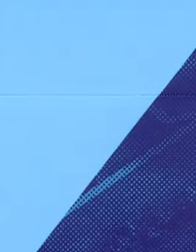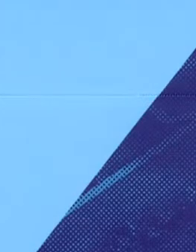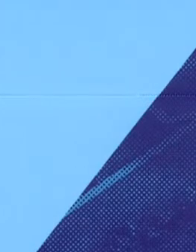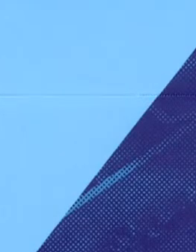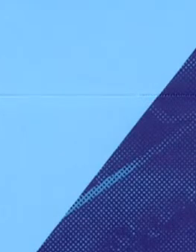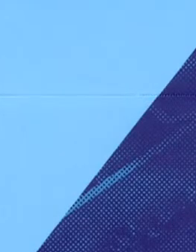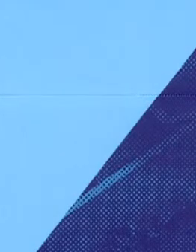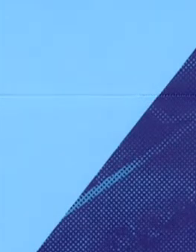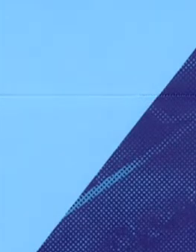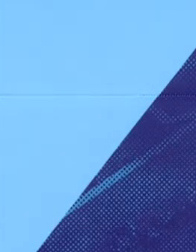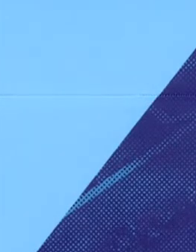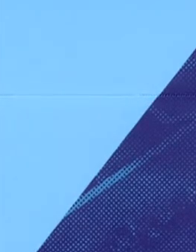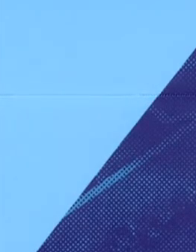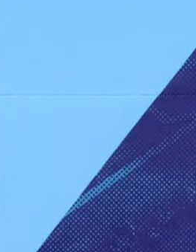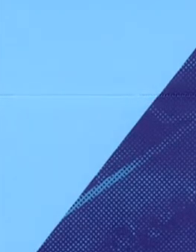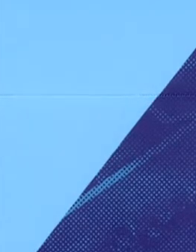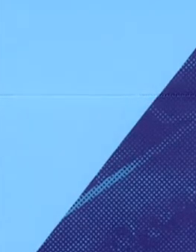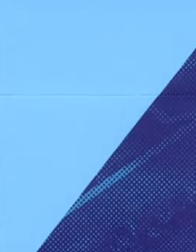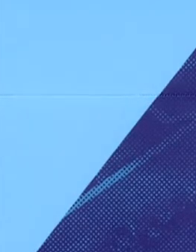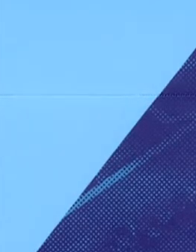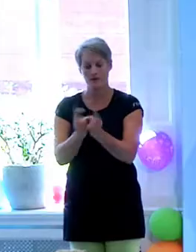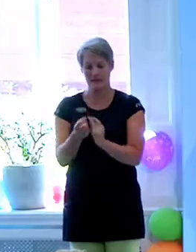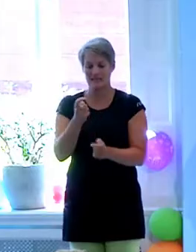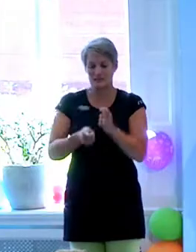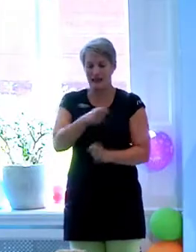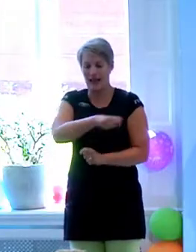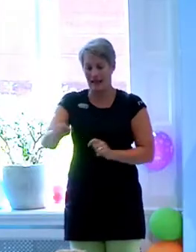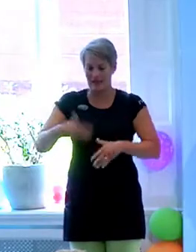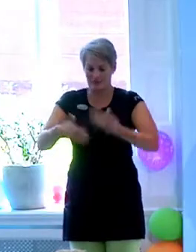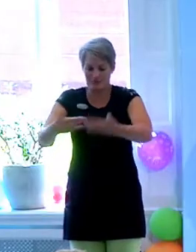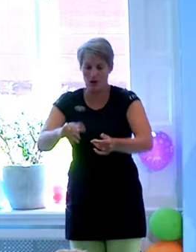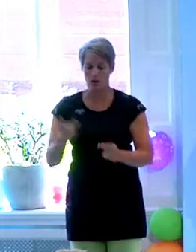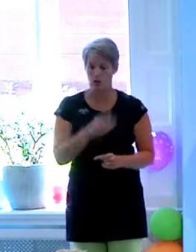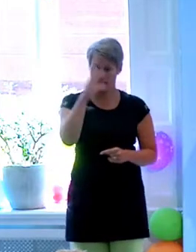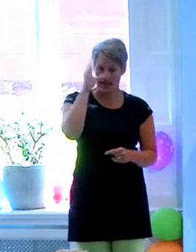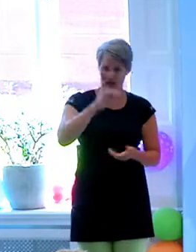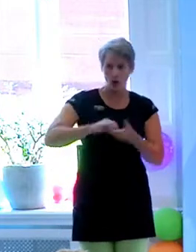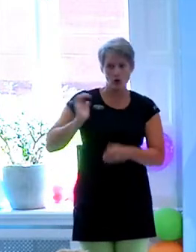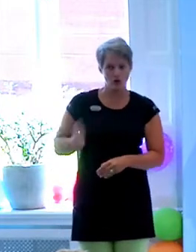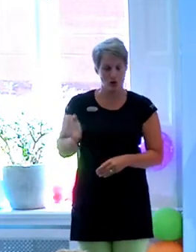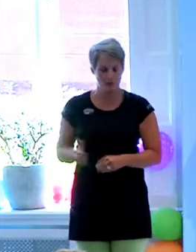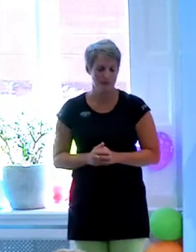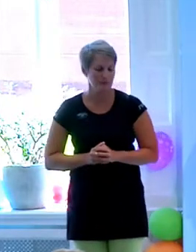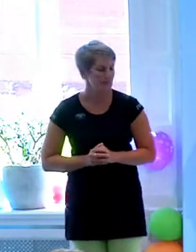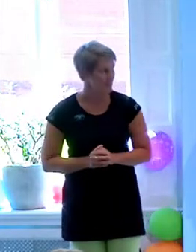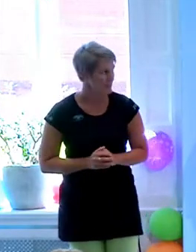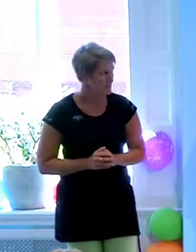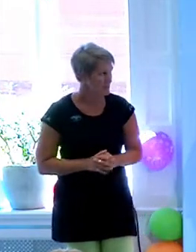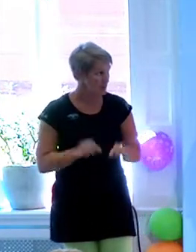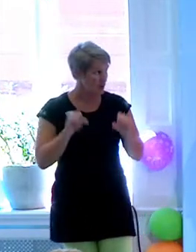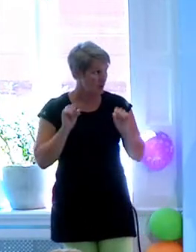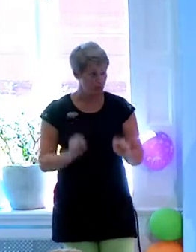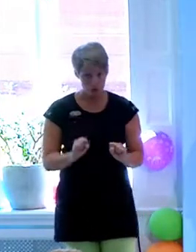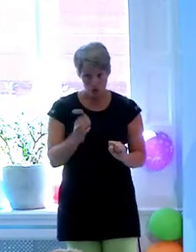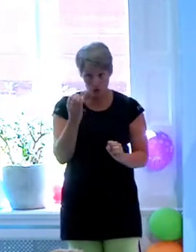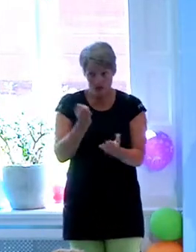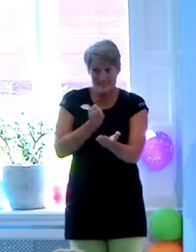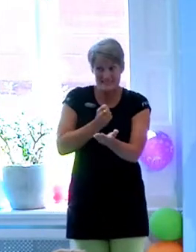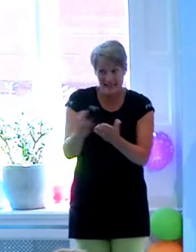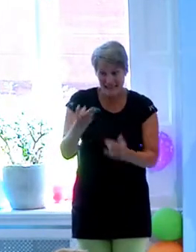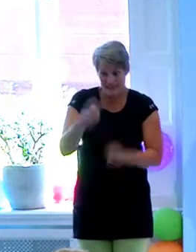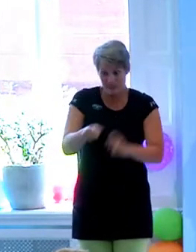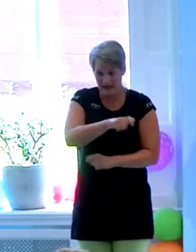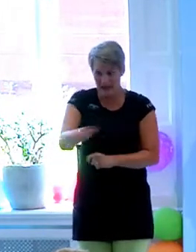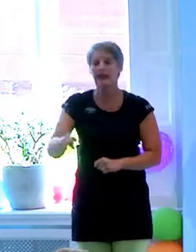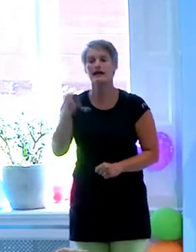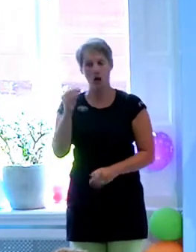som ju producerar spelare på löpande band, både damer och herrar. Och man kan också tänka sig att ni borde kunna sälja spelare då. Absolut.